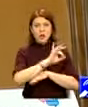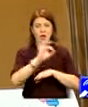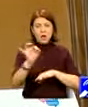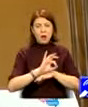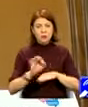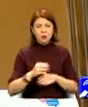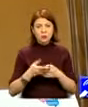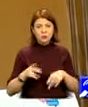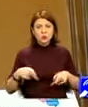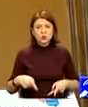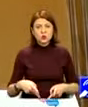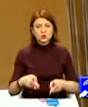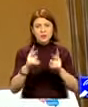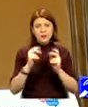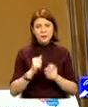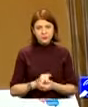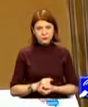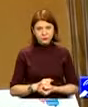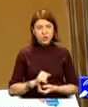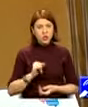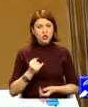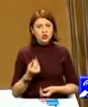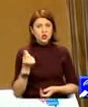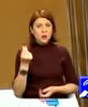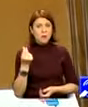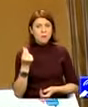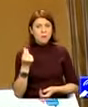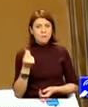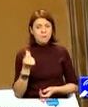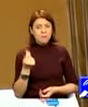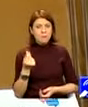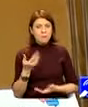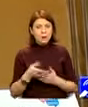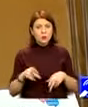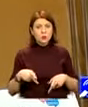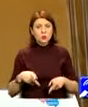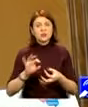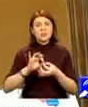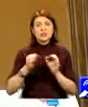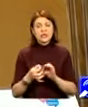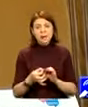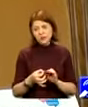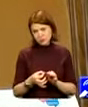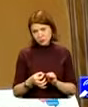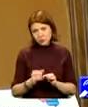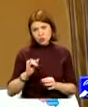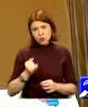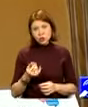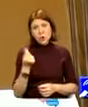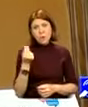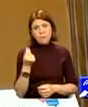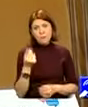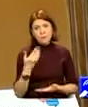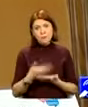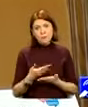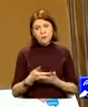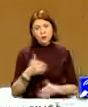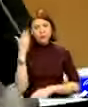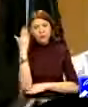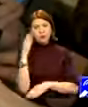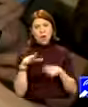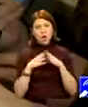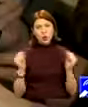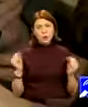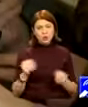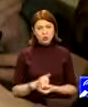energie Brainly Brainly Brainly PSI pentru firmele romanesti